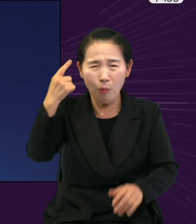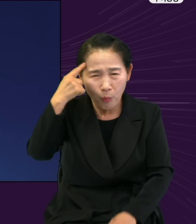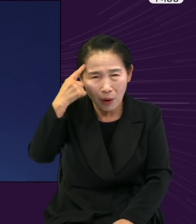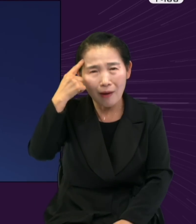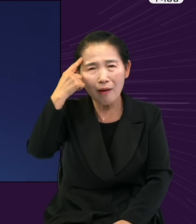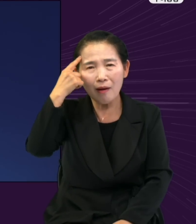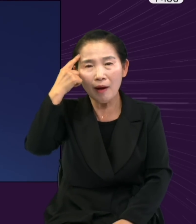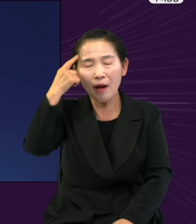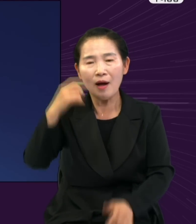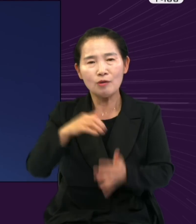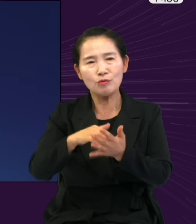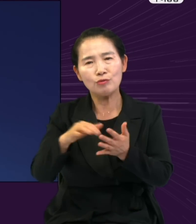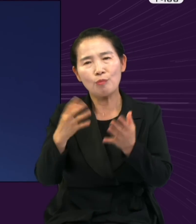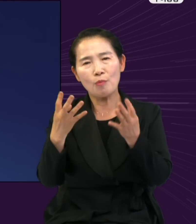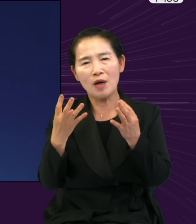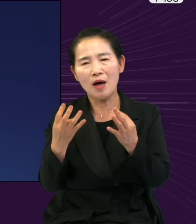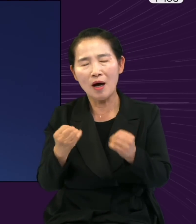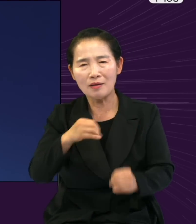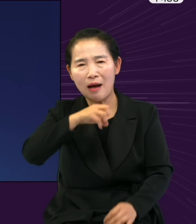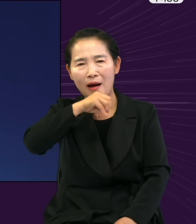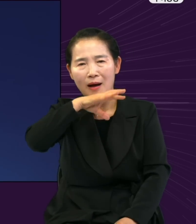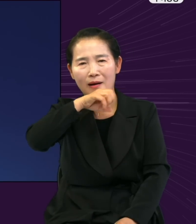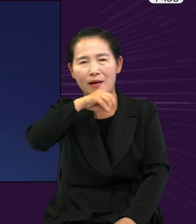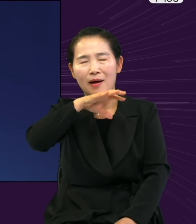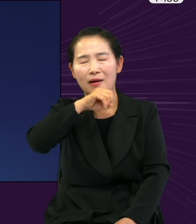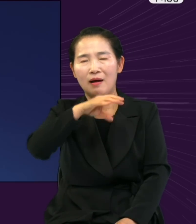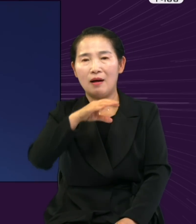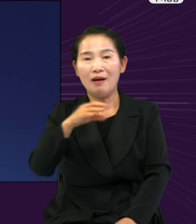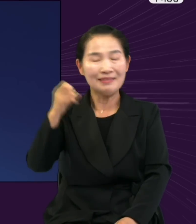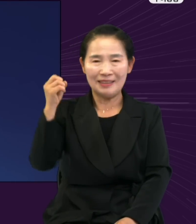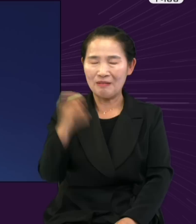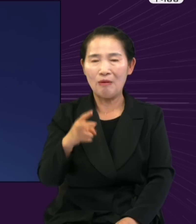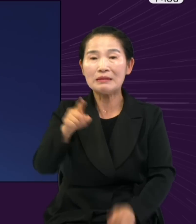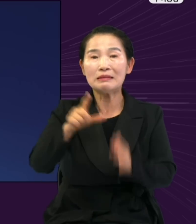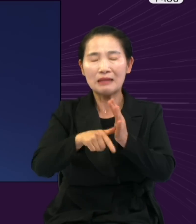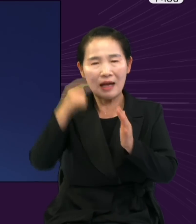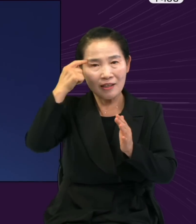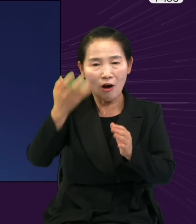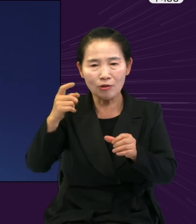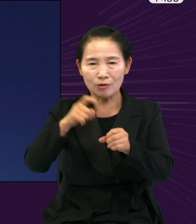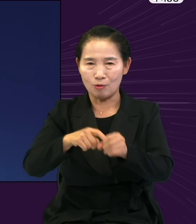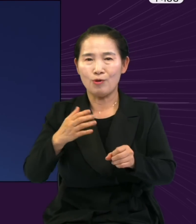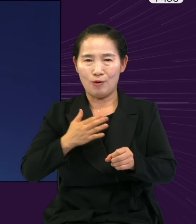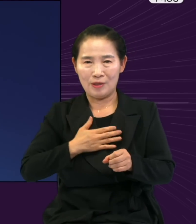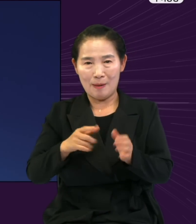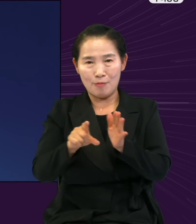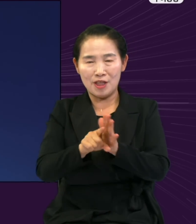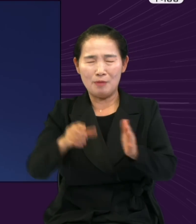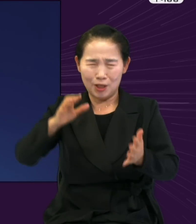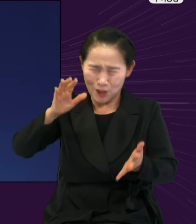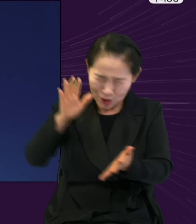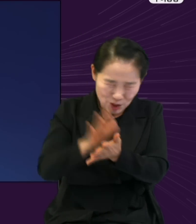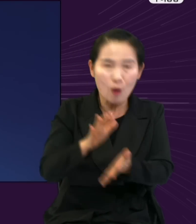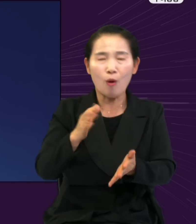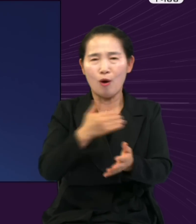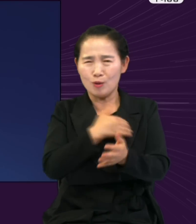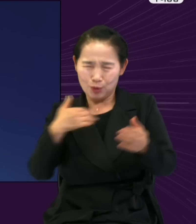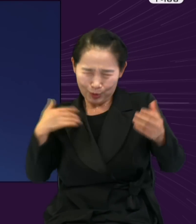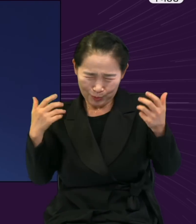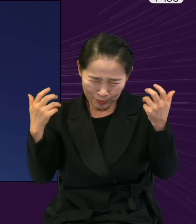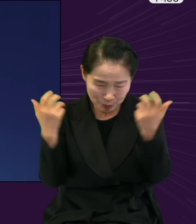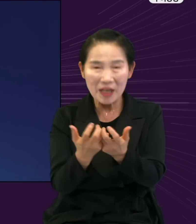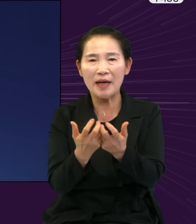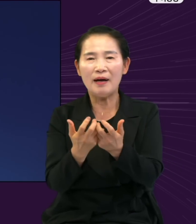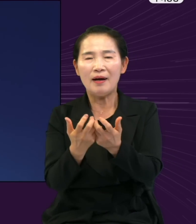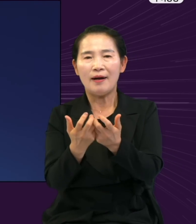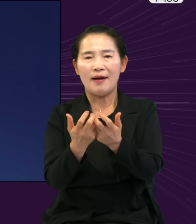그리고 저는 그때 분명히 영적으로 되게 충만했거든요. 왜 그날 때마침